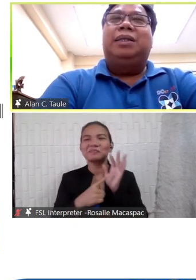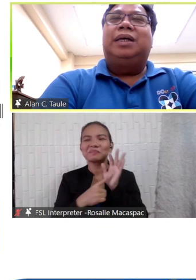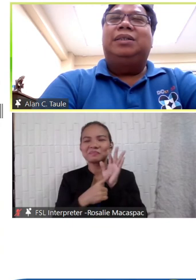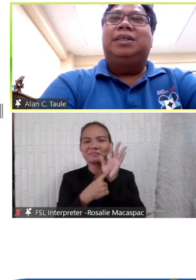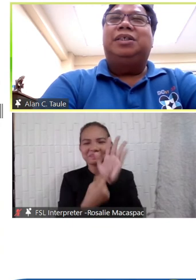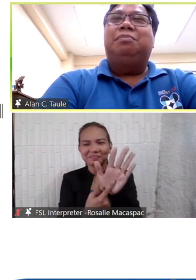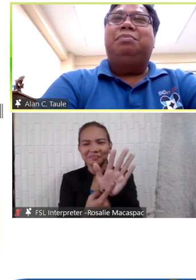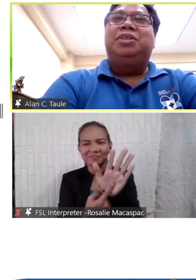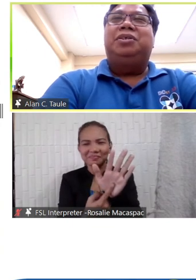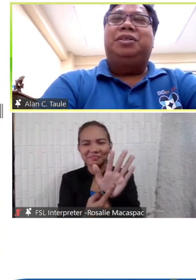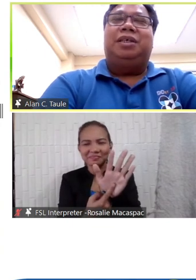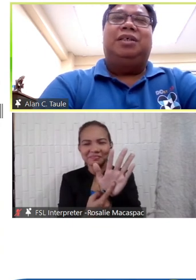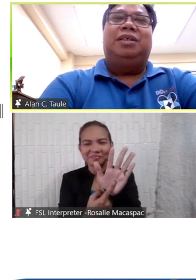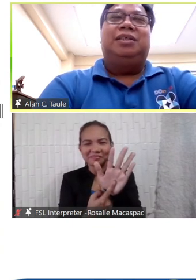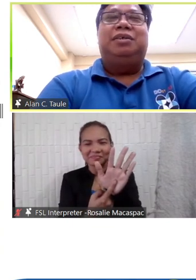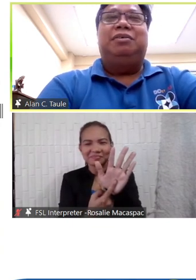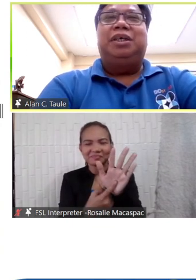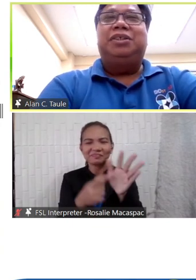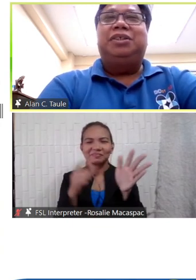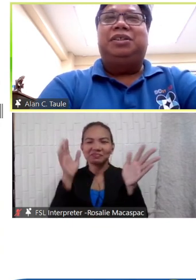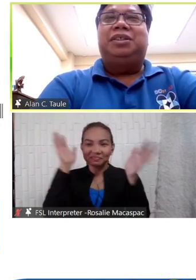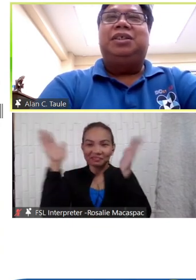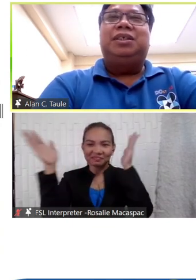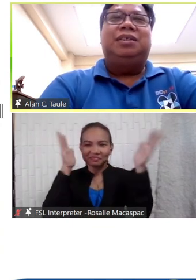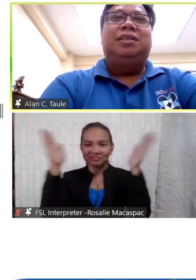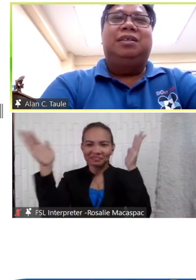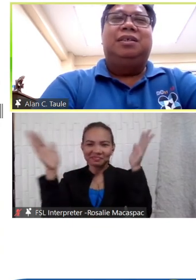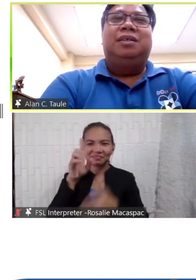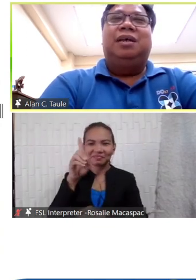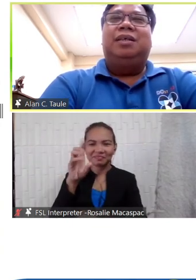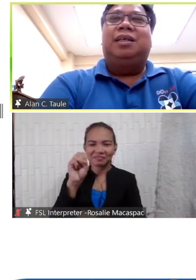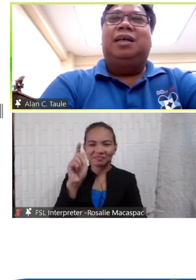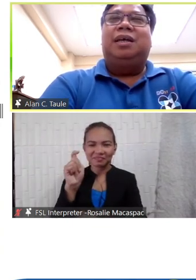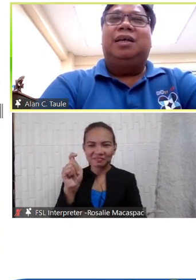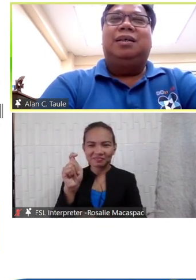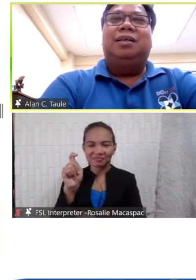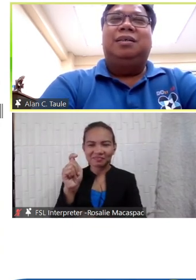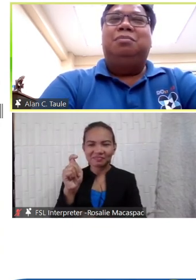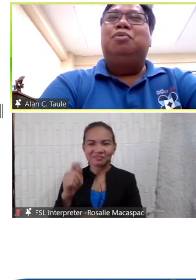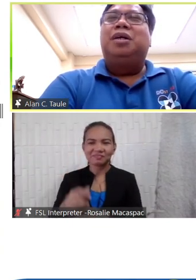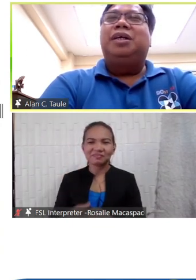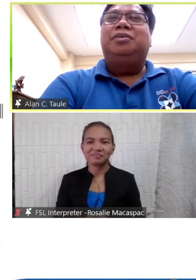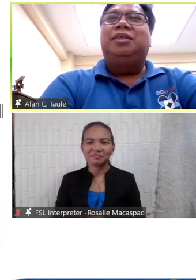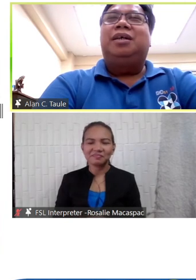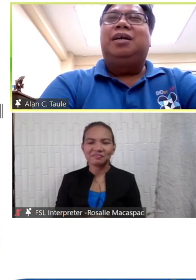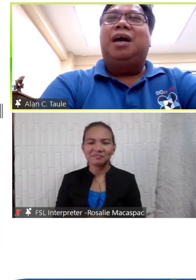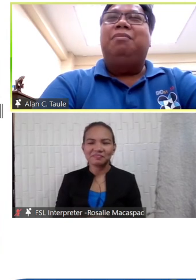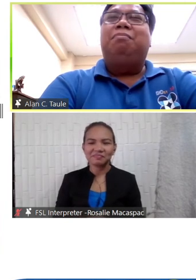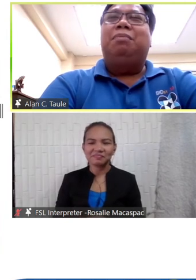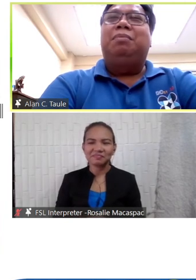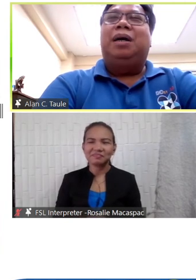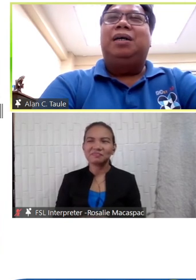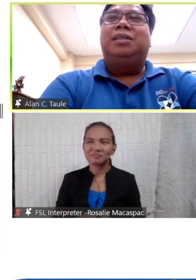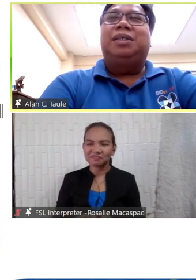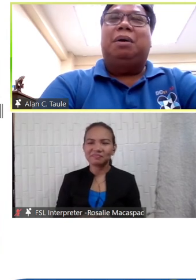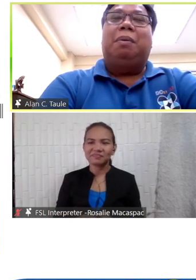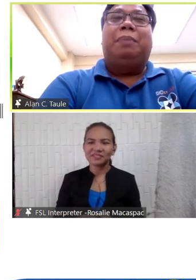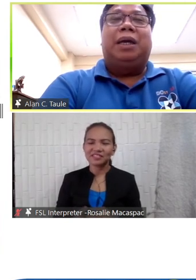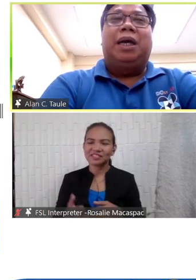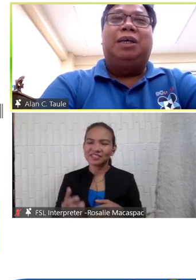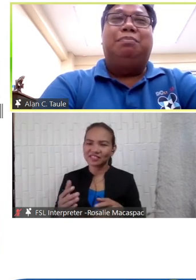kaming mga nasa serbisyo ng DOST ay talagang bunga na ito ng aming pagmamahal